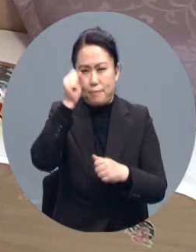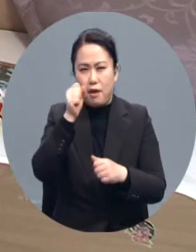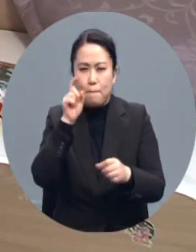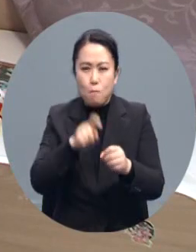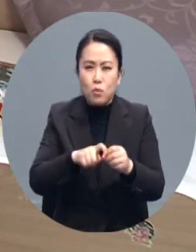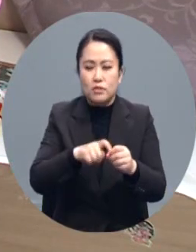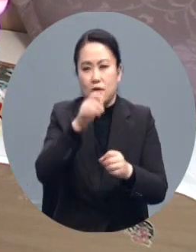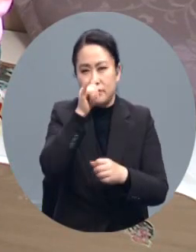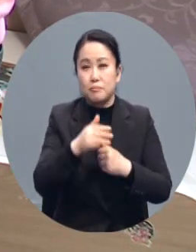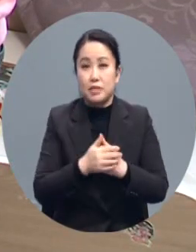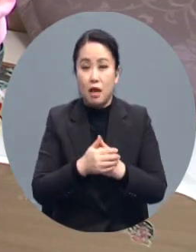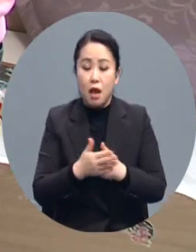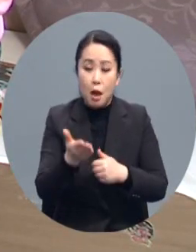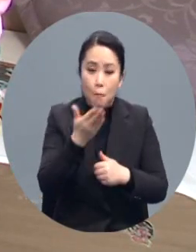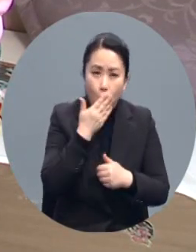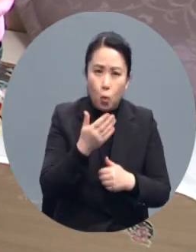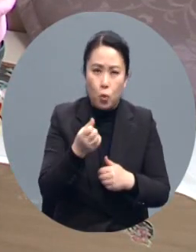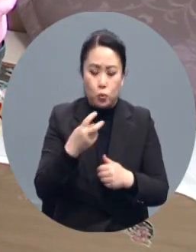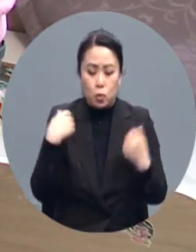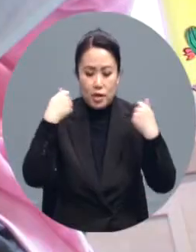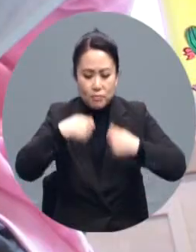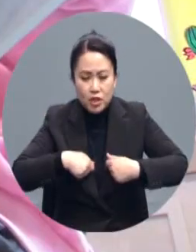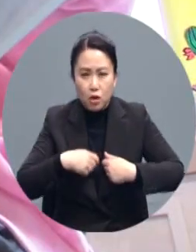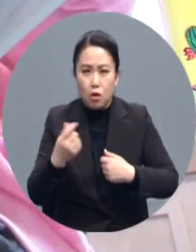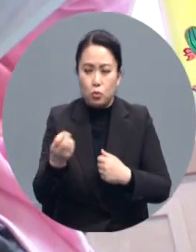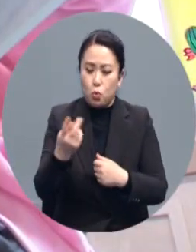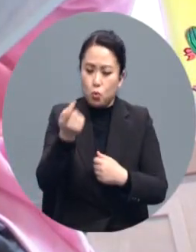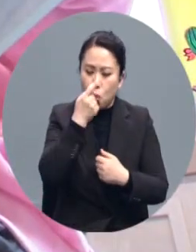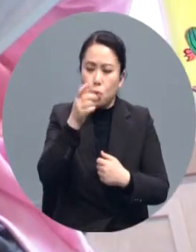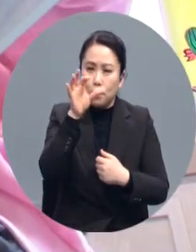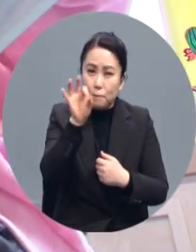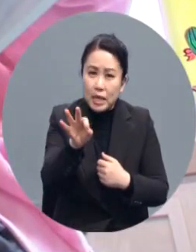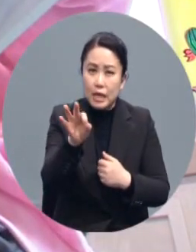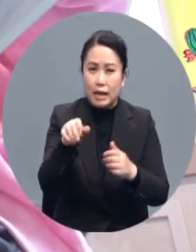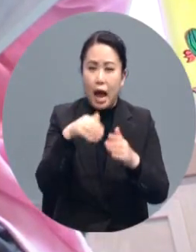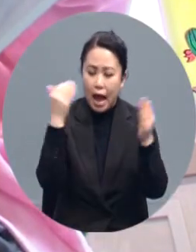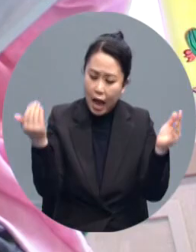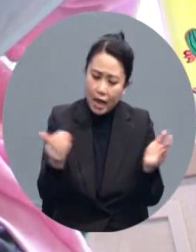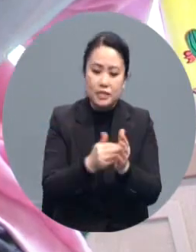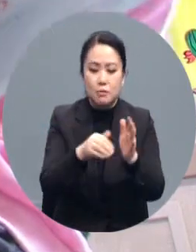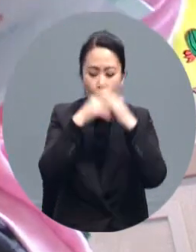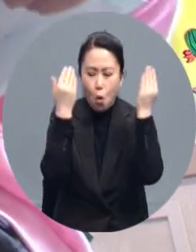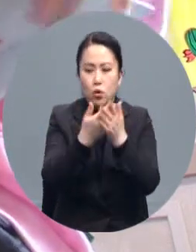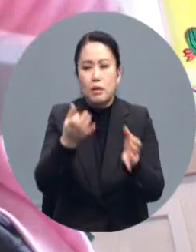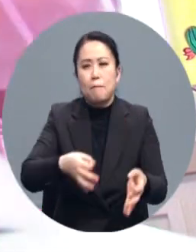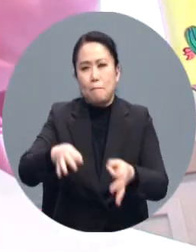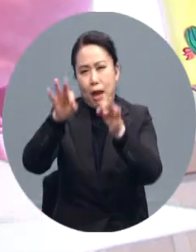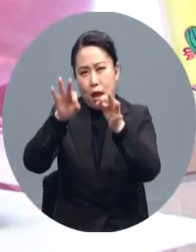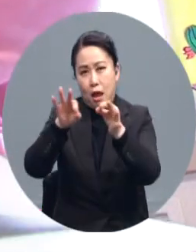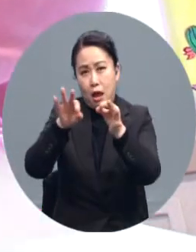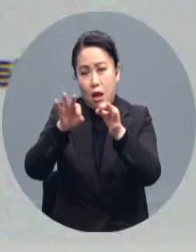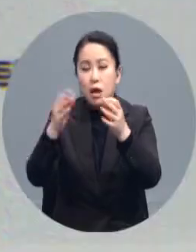먹고 입는 것에서부터 사교육비까지 어느 것 하나 예외 없이 다 오르면서 계절은